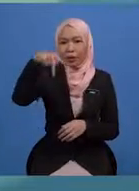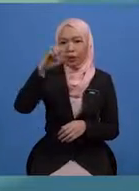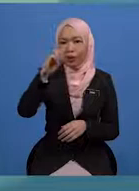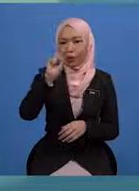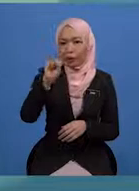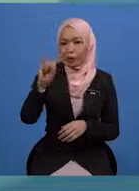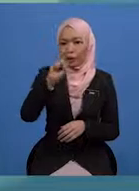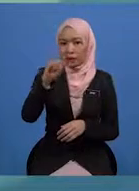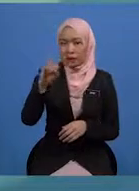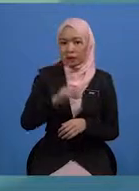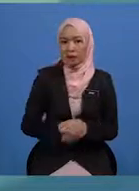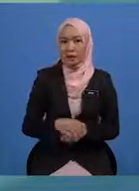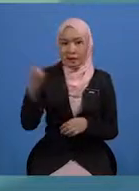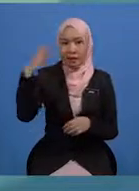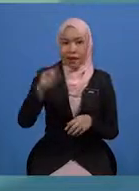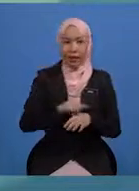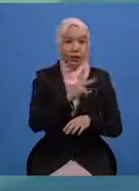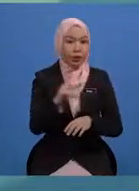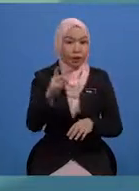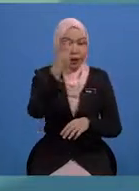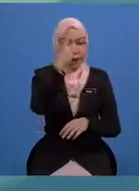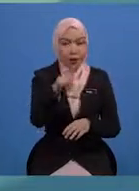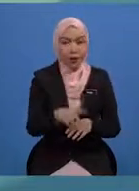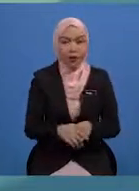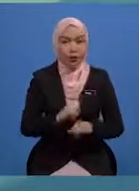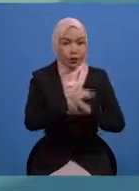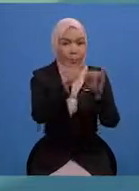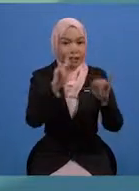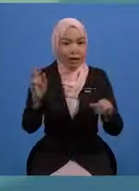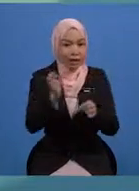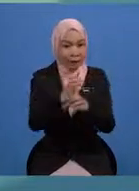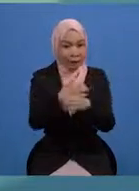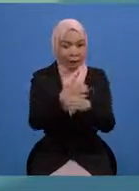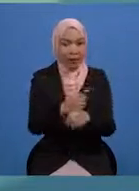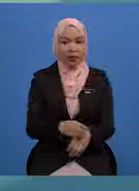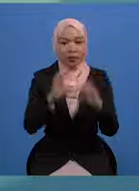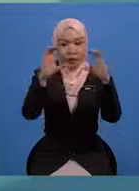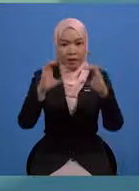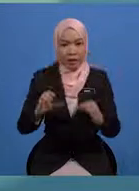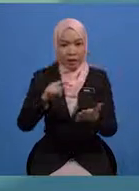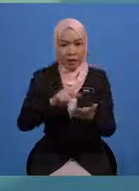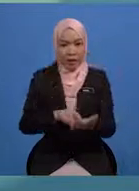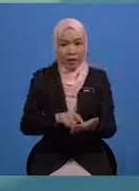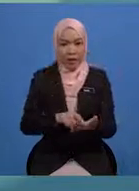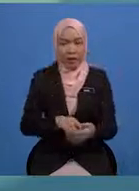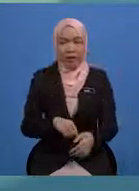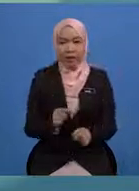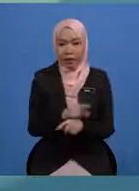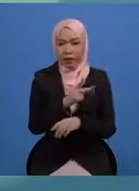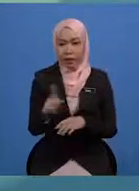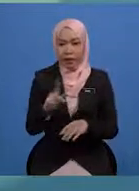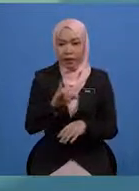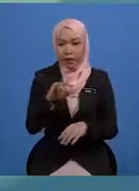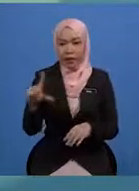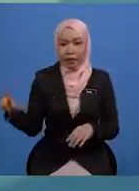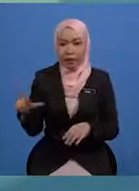digunakan adalah bertujuan untuk menjelaskan bentuk. Teknik yang digunakan ialah